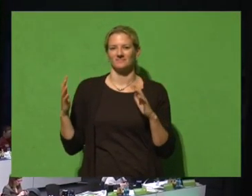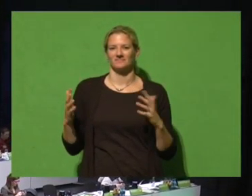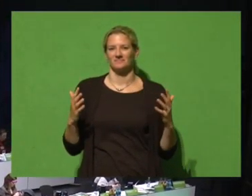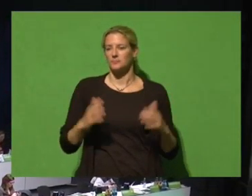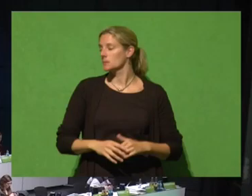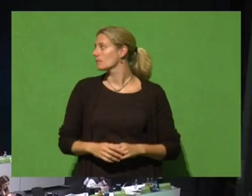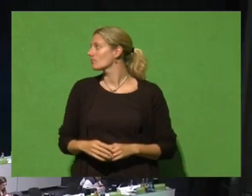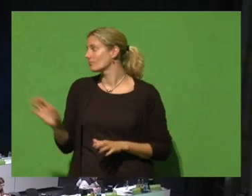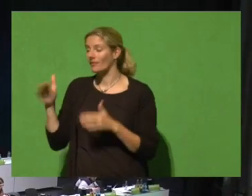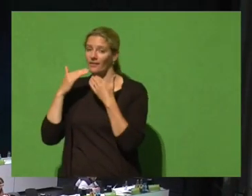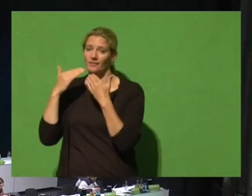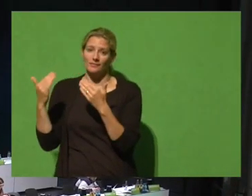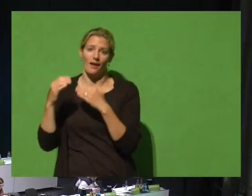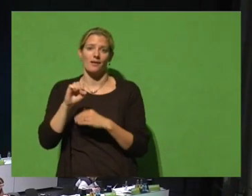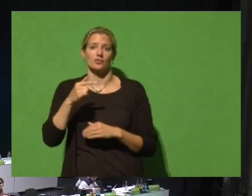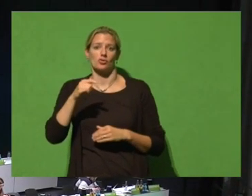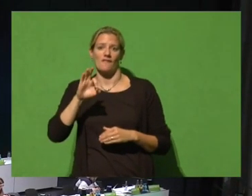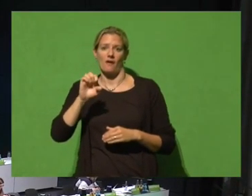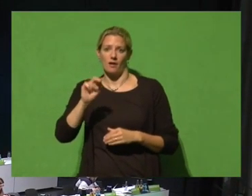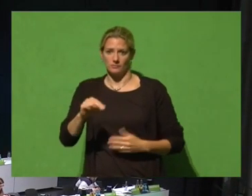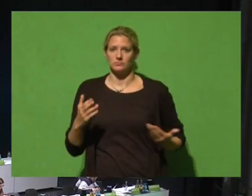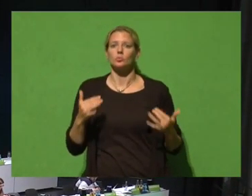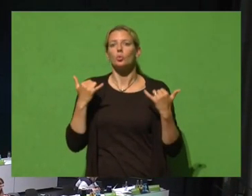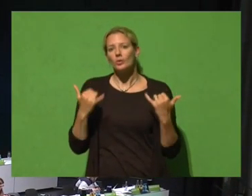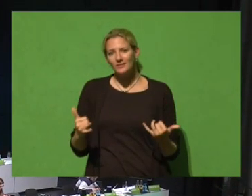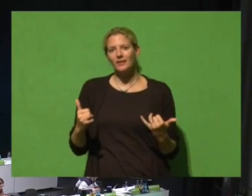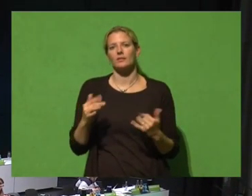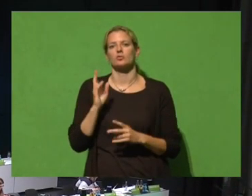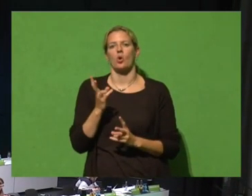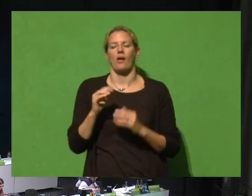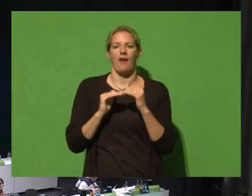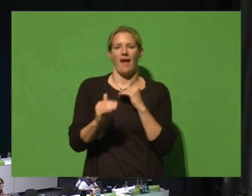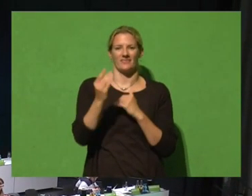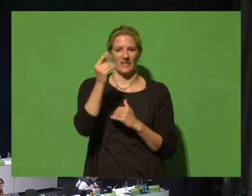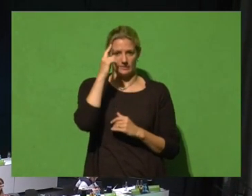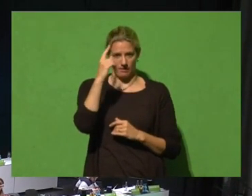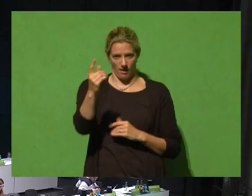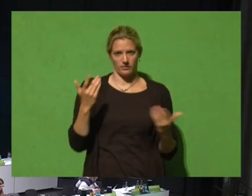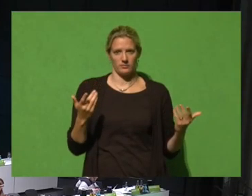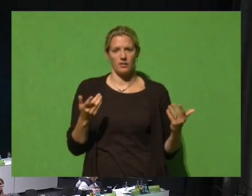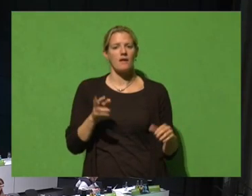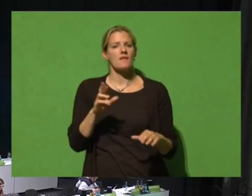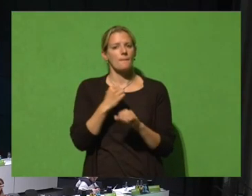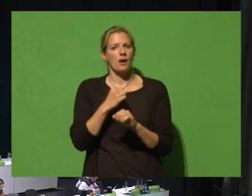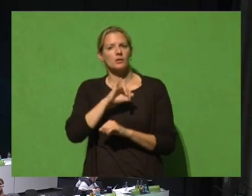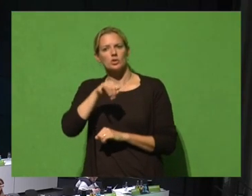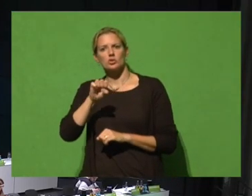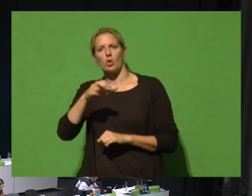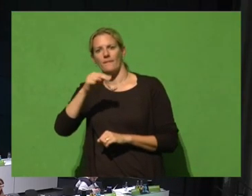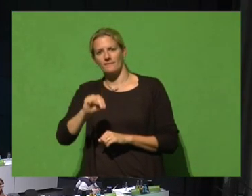Ganz herzlichen Dank, Stefan. Nun noch die Stellungnahme vom Landesfinanzrat und das macht John Haberle, Kreisverband Mark.